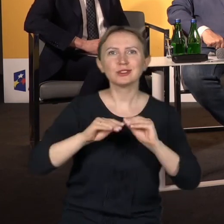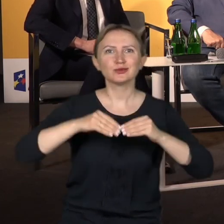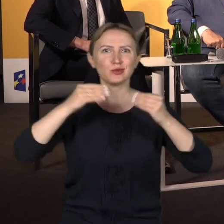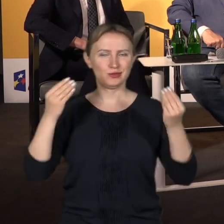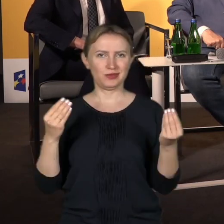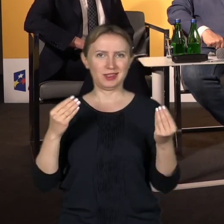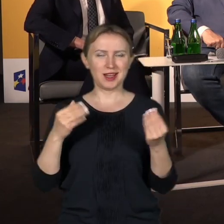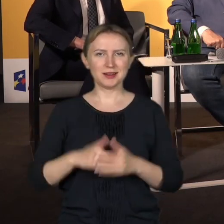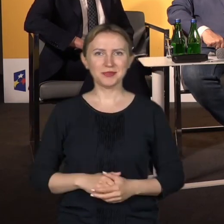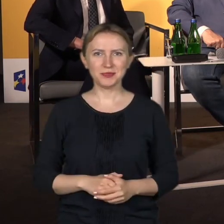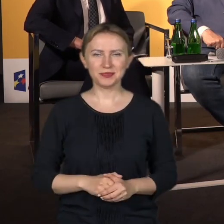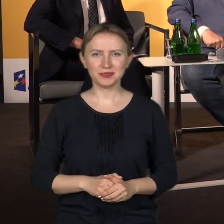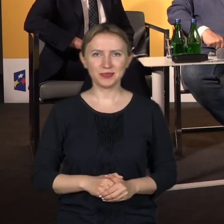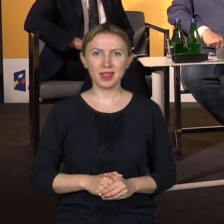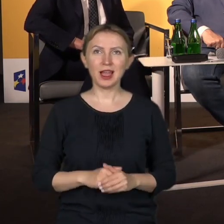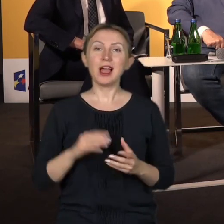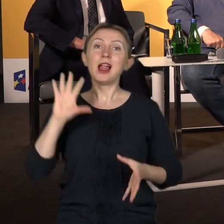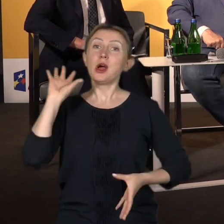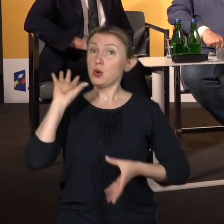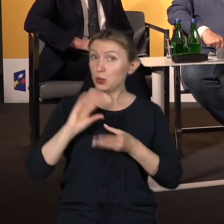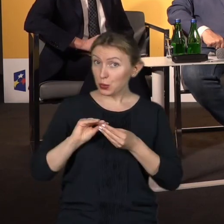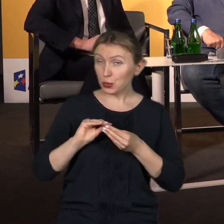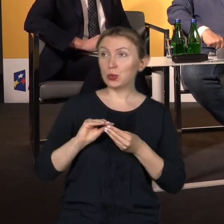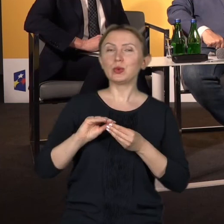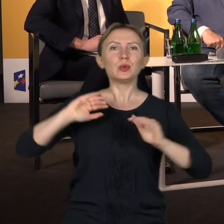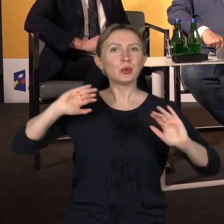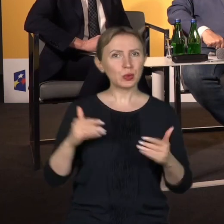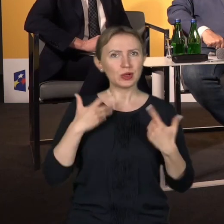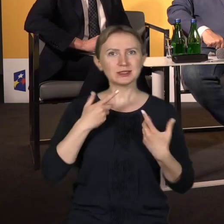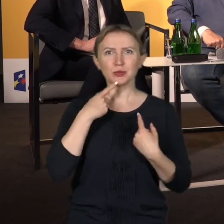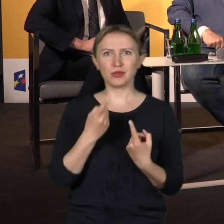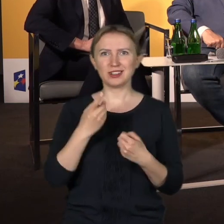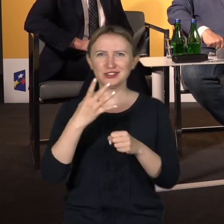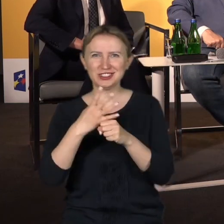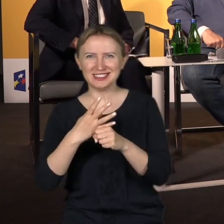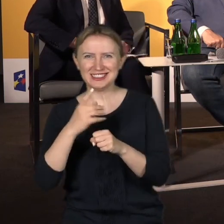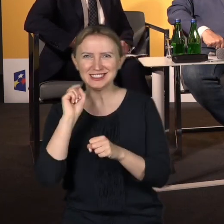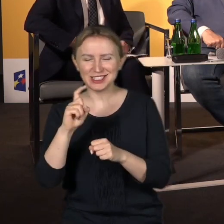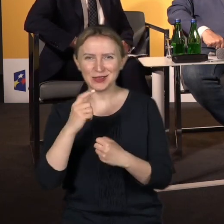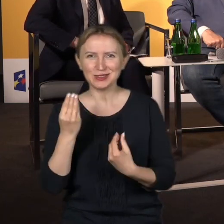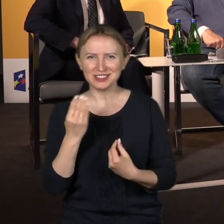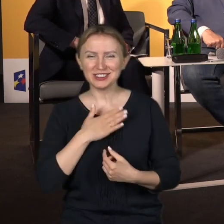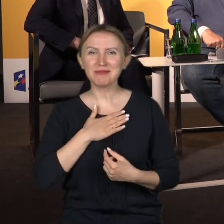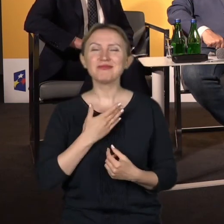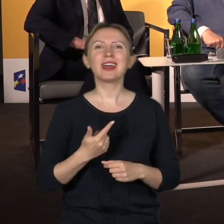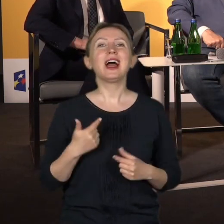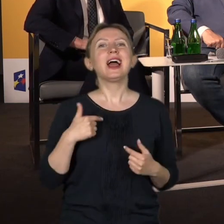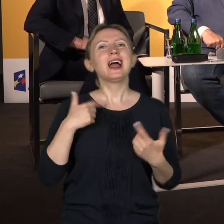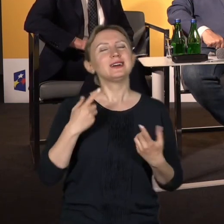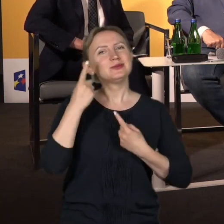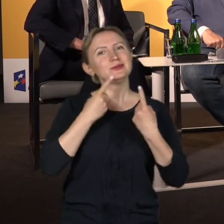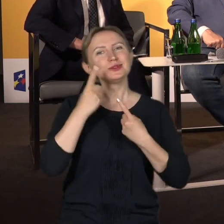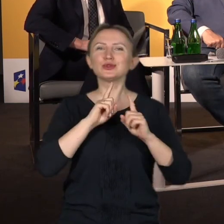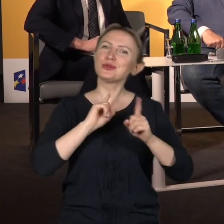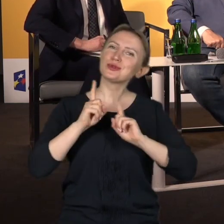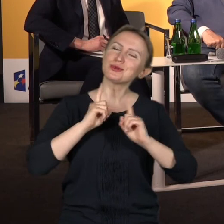wzrasta. No a tak kończąc to spotkanie, bo 40 parę sekund nam pozostało, myślę, że rozmowa